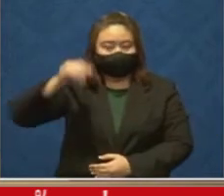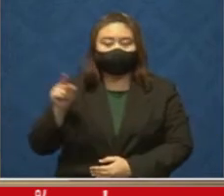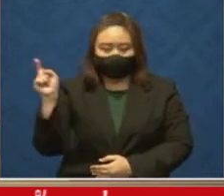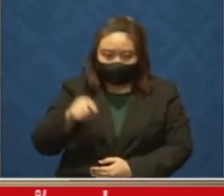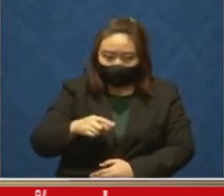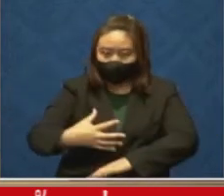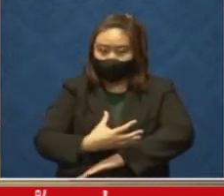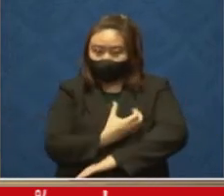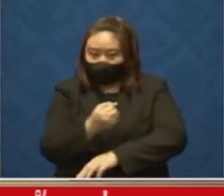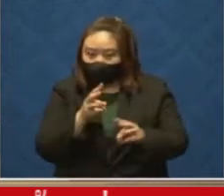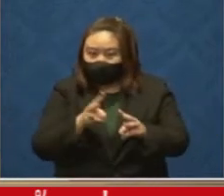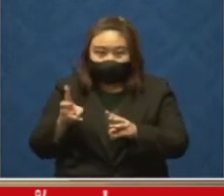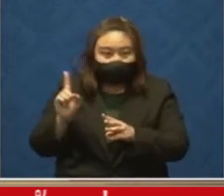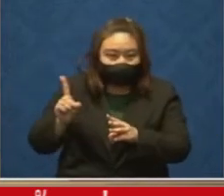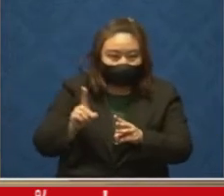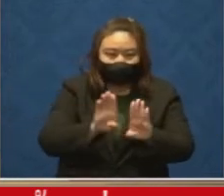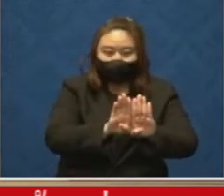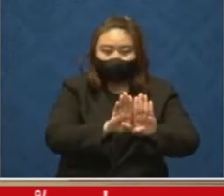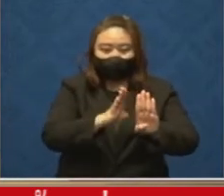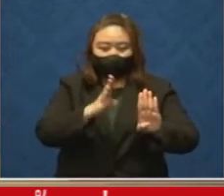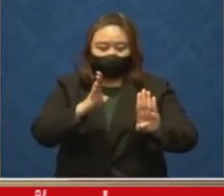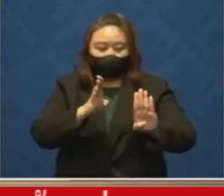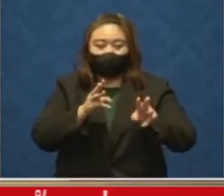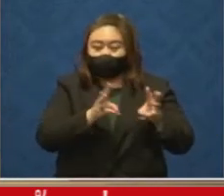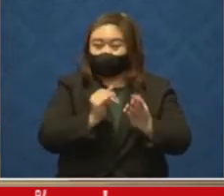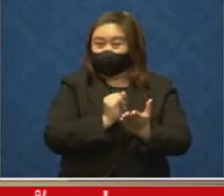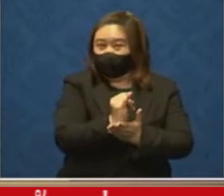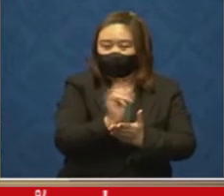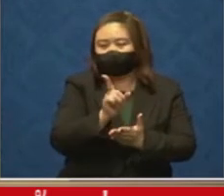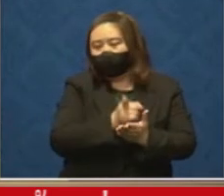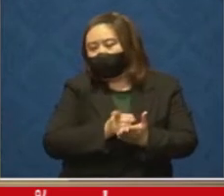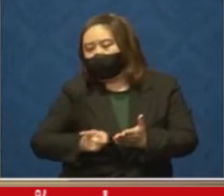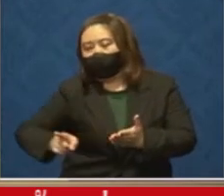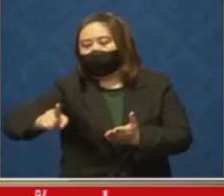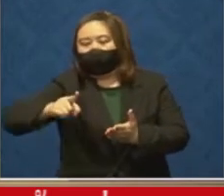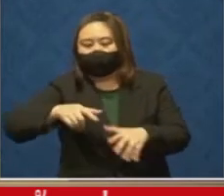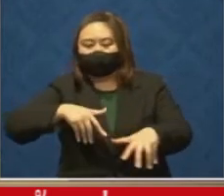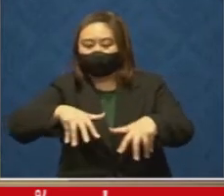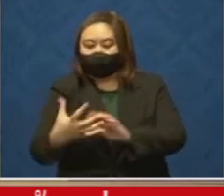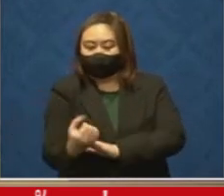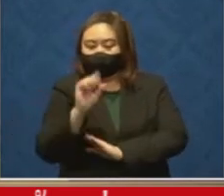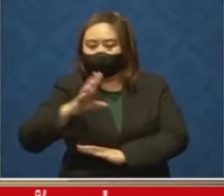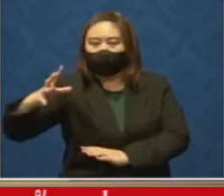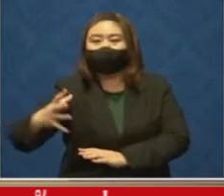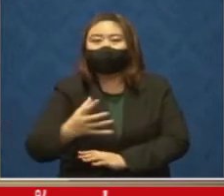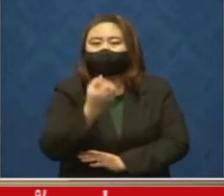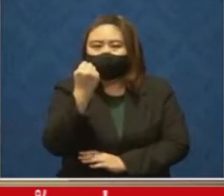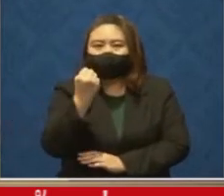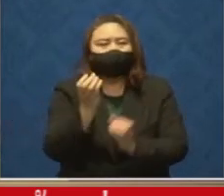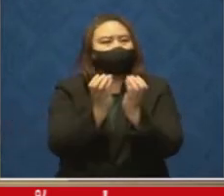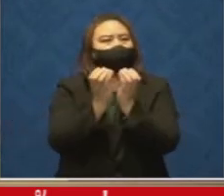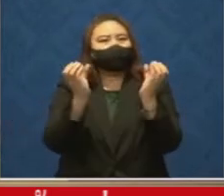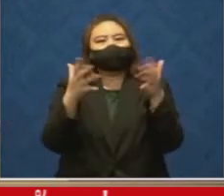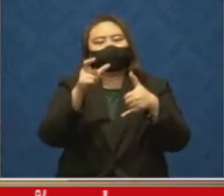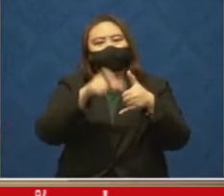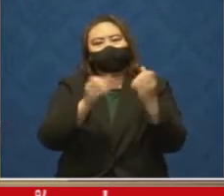ปฏิวติท่านเข้าสู่การเมืองโยการเข้ามาทางหนาต่างครัไม่ได้มาทางประตูท่านได้อำนาจมาโดยการปลนประ